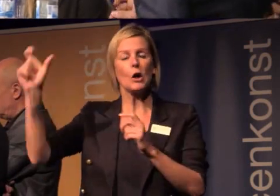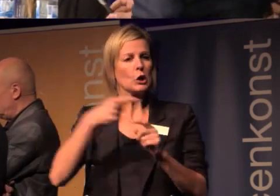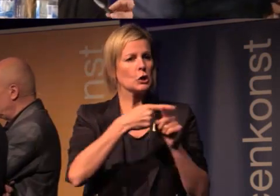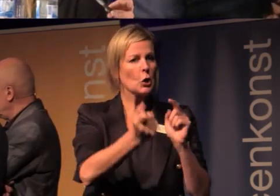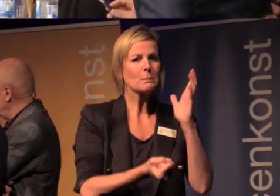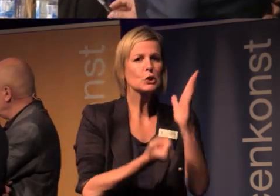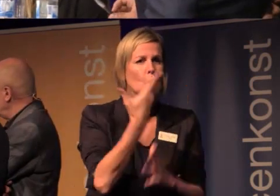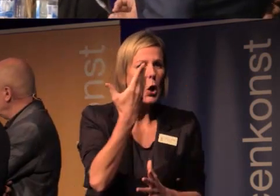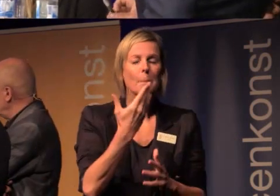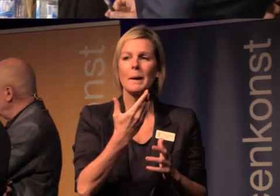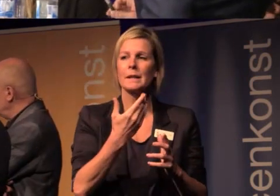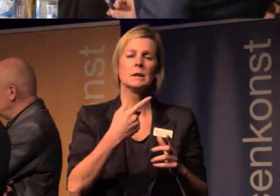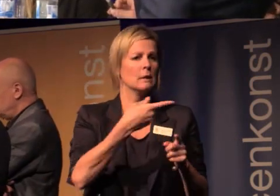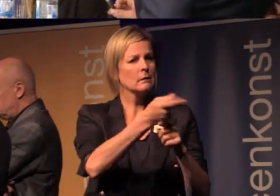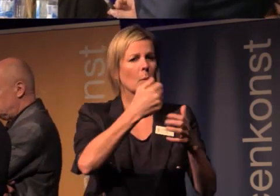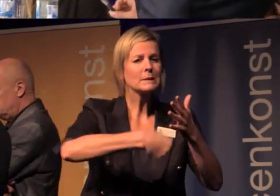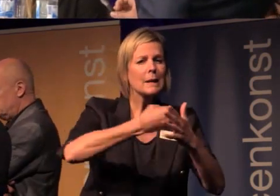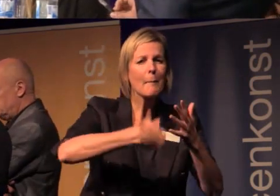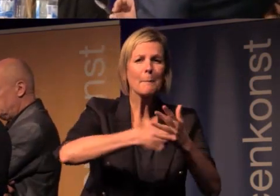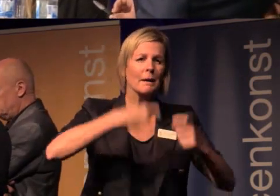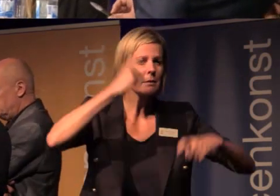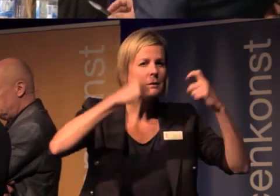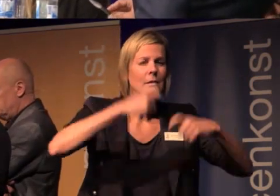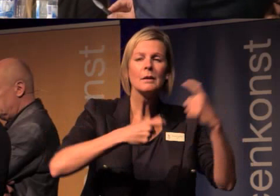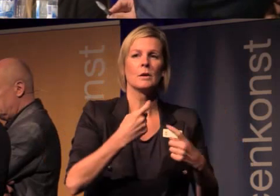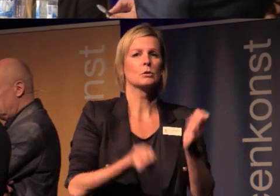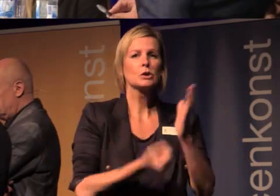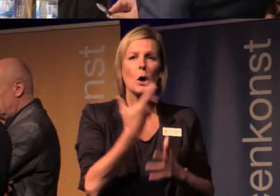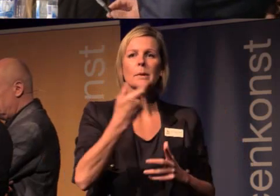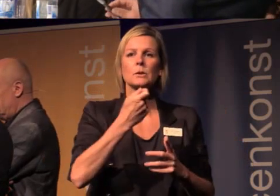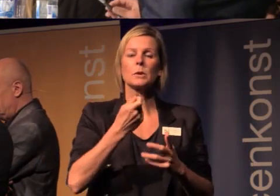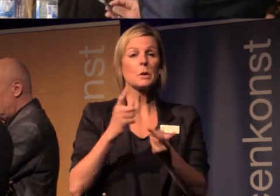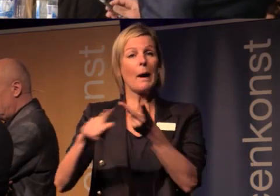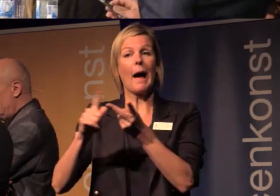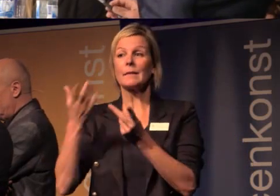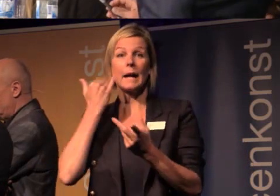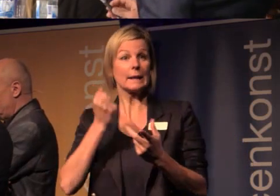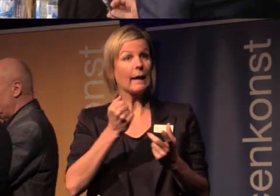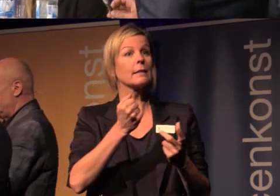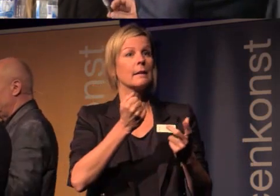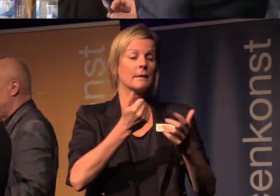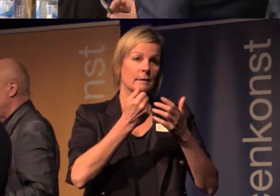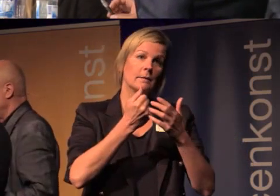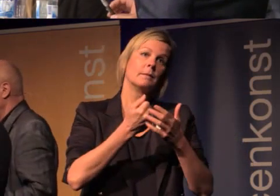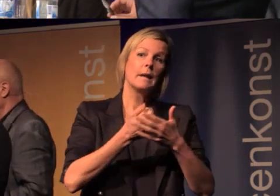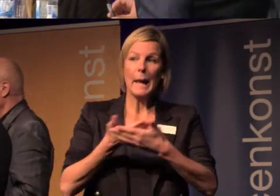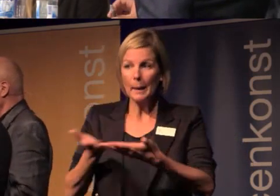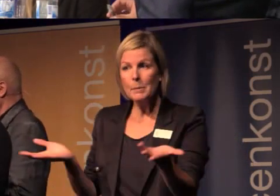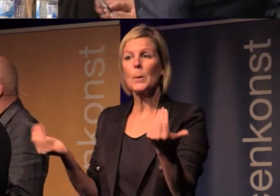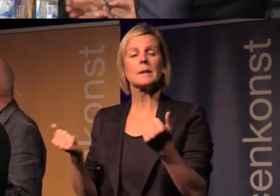de via sitt hårda arbete ger ett mervärde. Och jag tror att man får inte lägga ett lock eller en filt